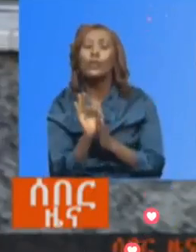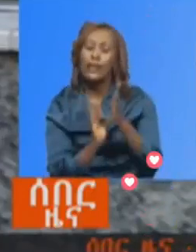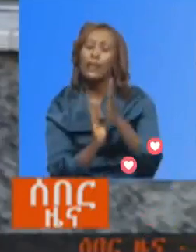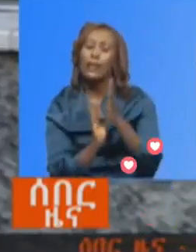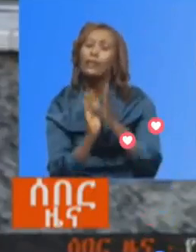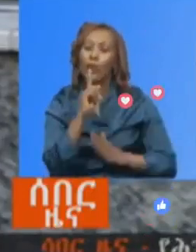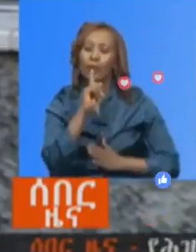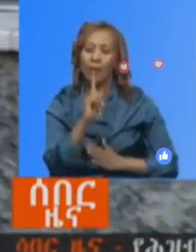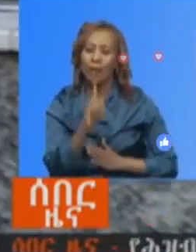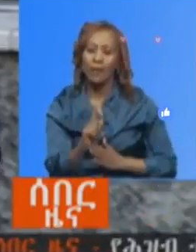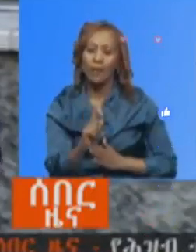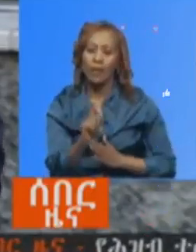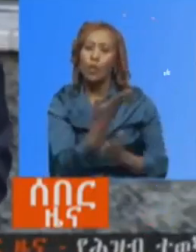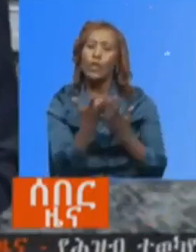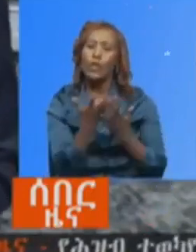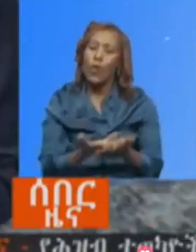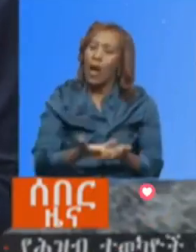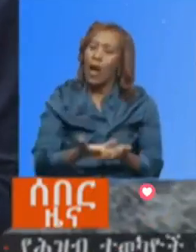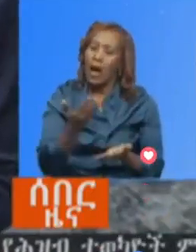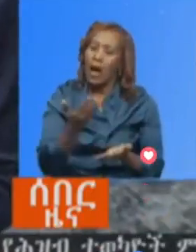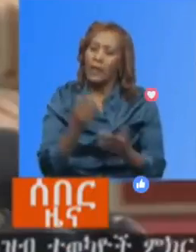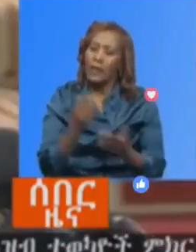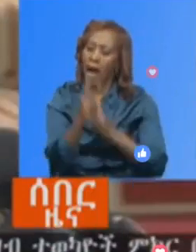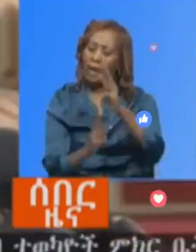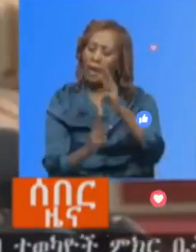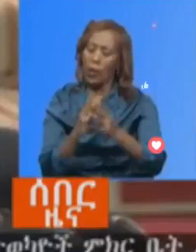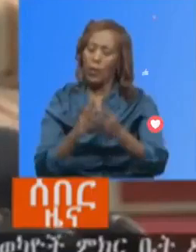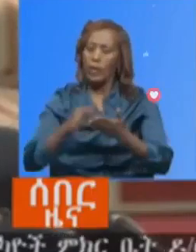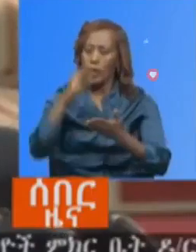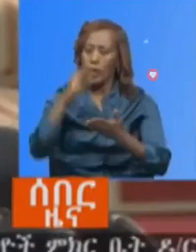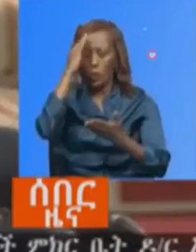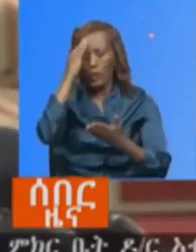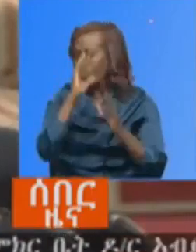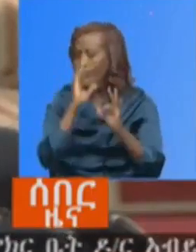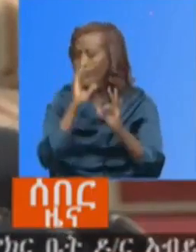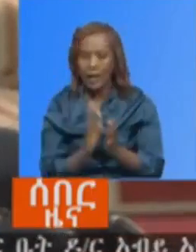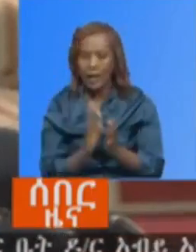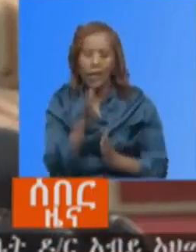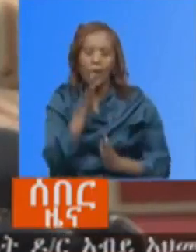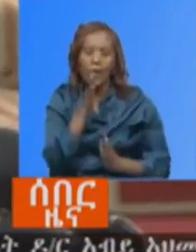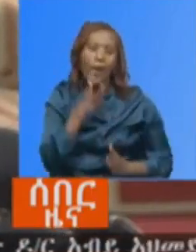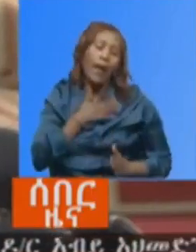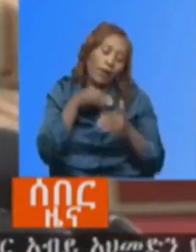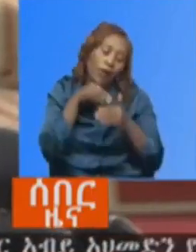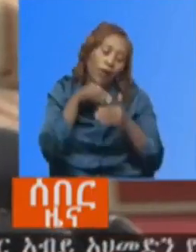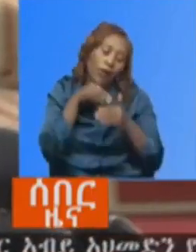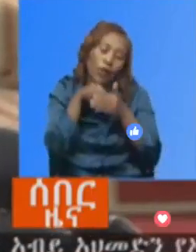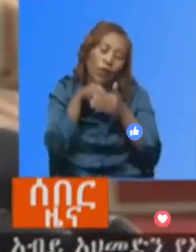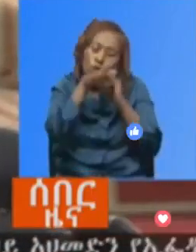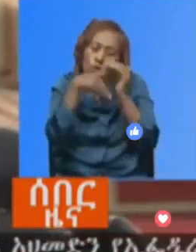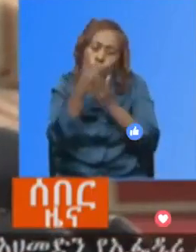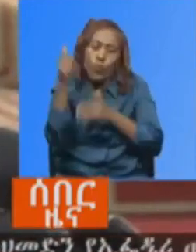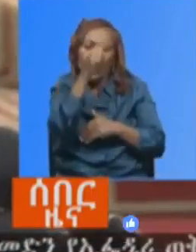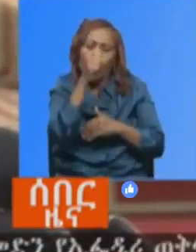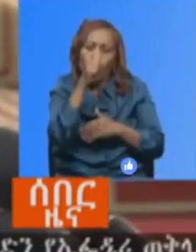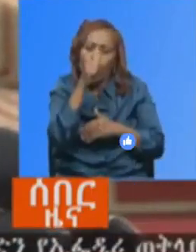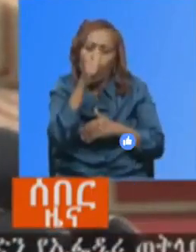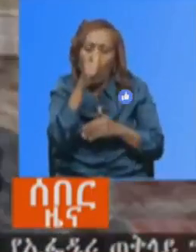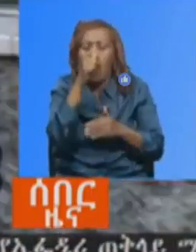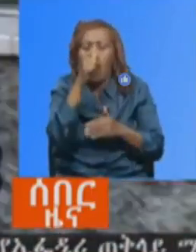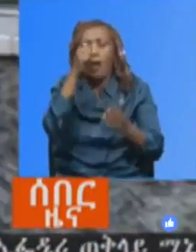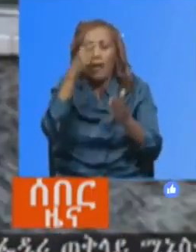የምትቆጠር ናት። ቁሳዊ ሀብትም ዓለማዊ ውቀትም የላትም። በእናቴ ውስጥ ሁሉንም የኢትዮጵያ እናቶች